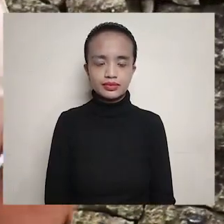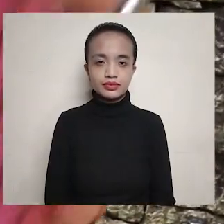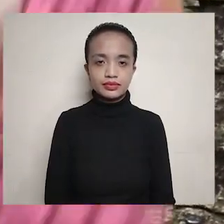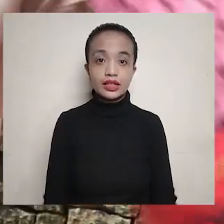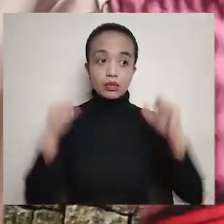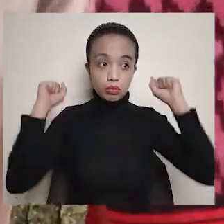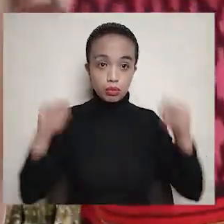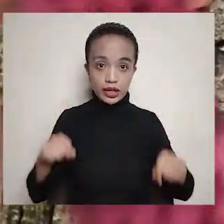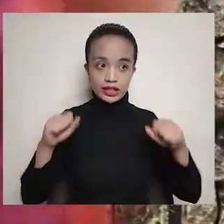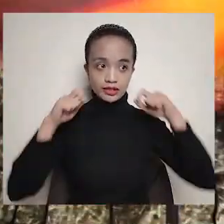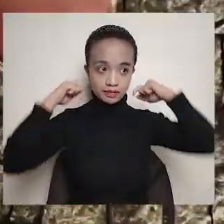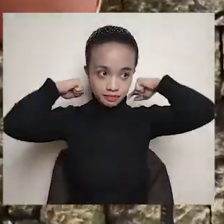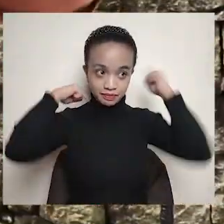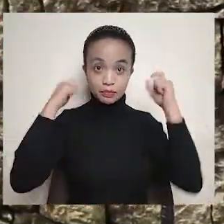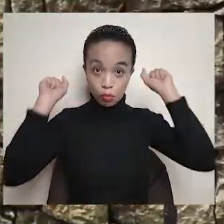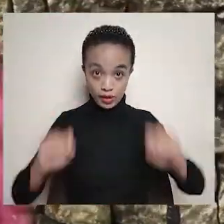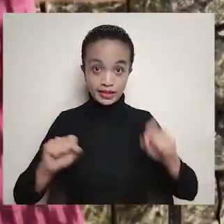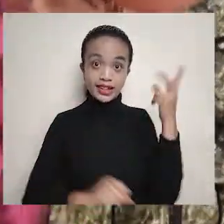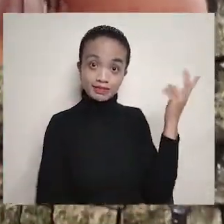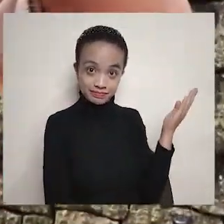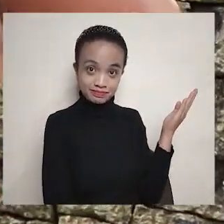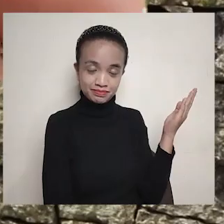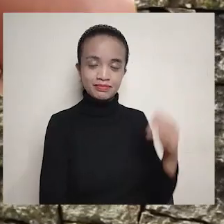Pwede rin pantali sa buhok.